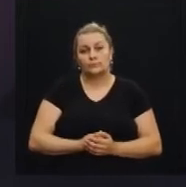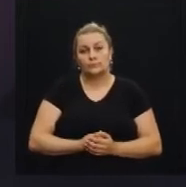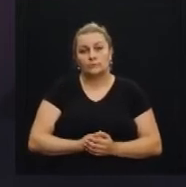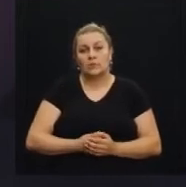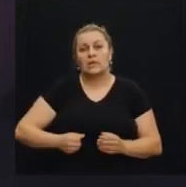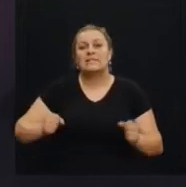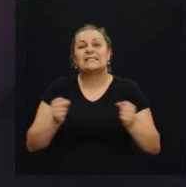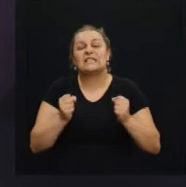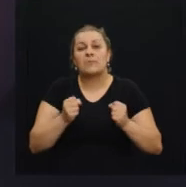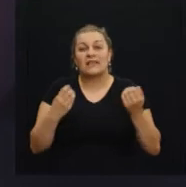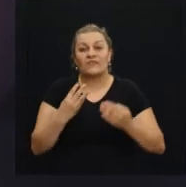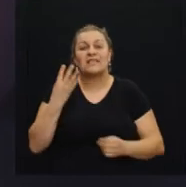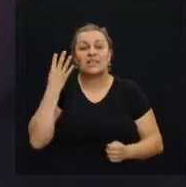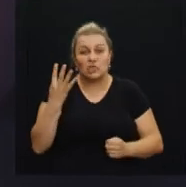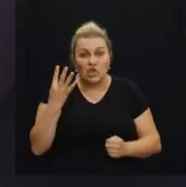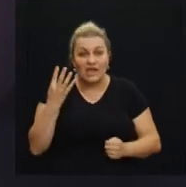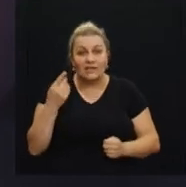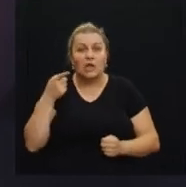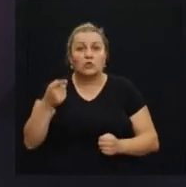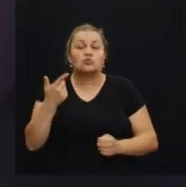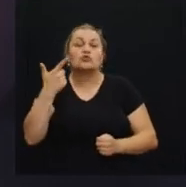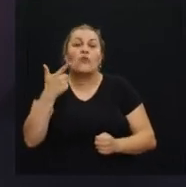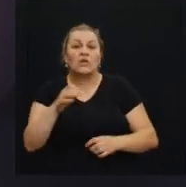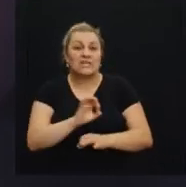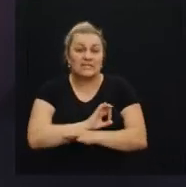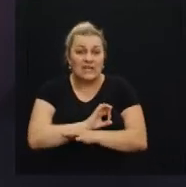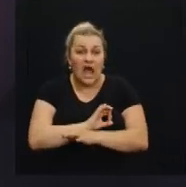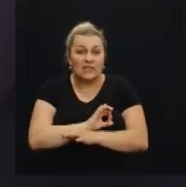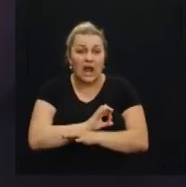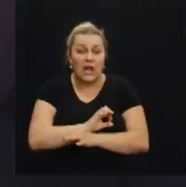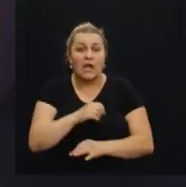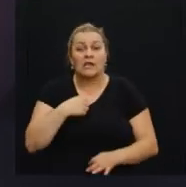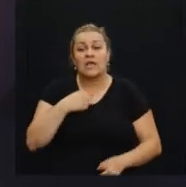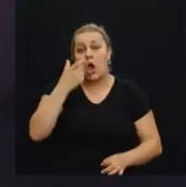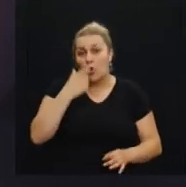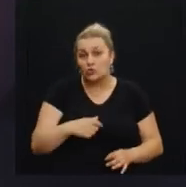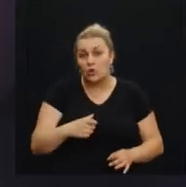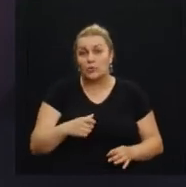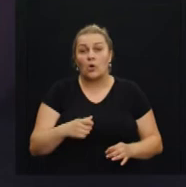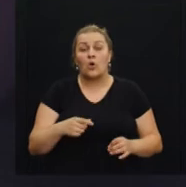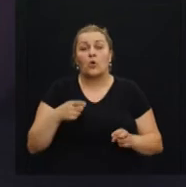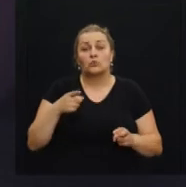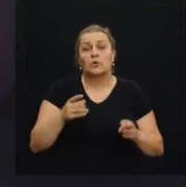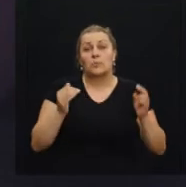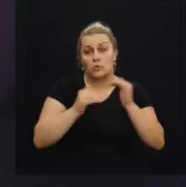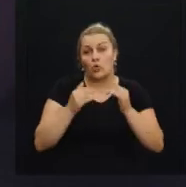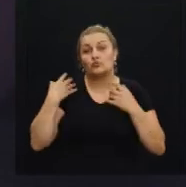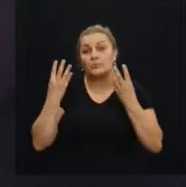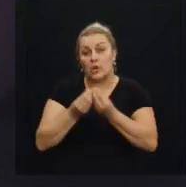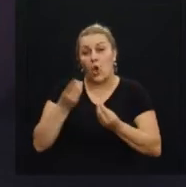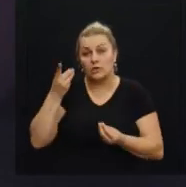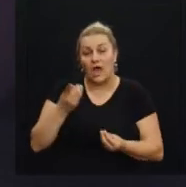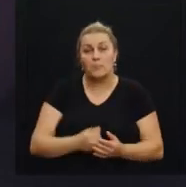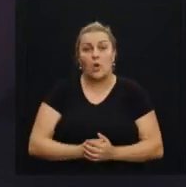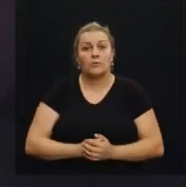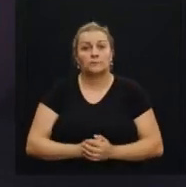u zimi 94, dvojica su nam tu stradala. Ja osobno sam s juga istu noć bio gori.